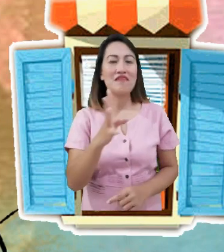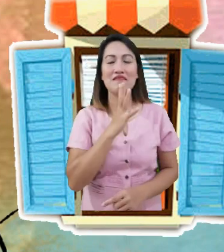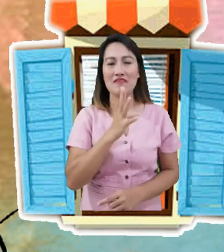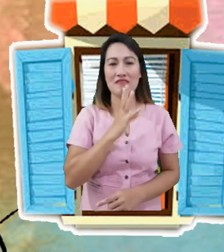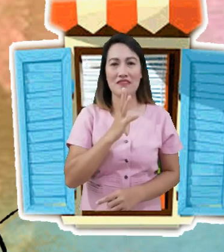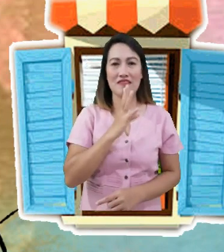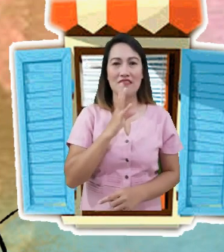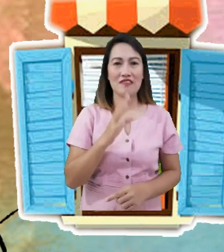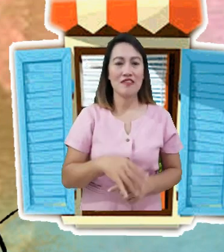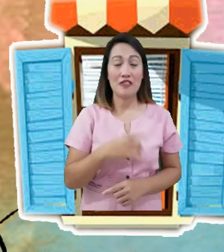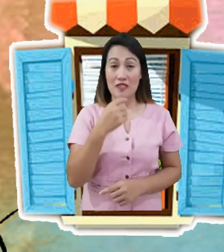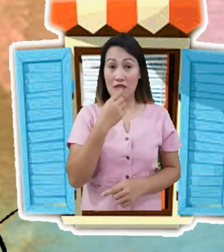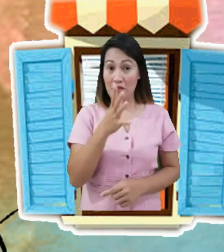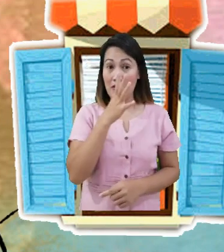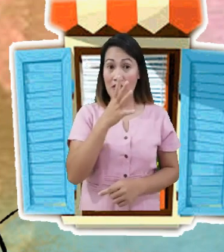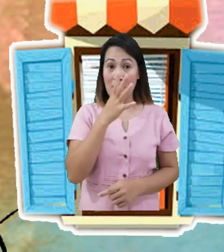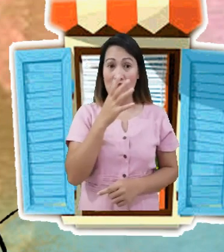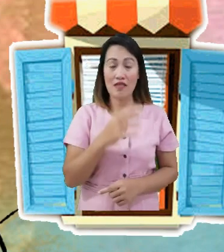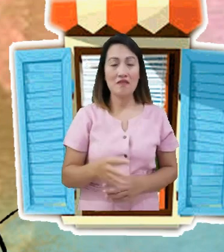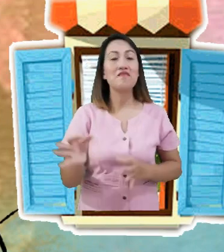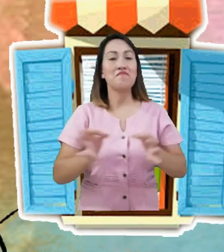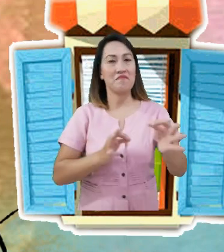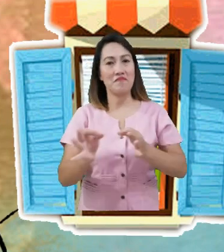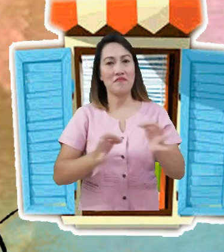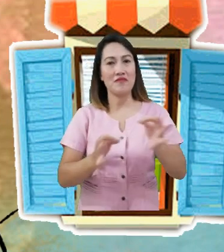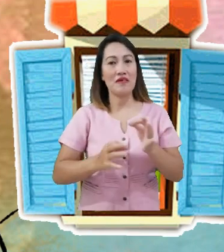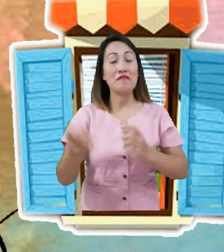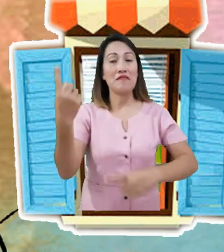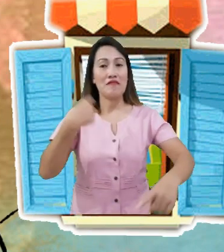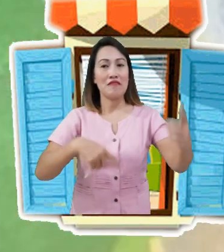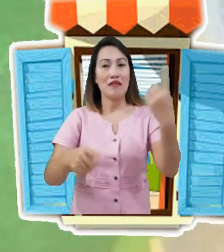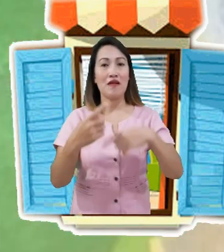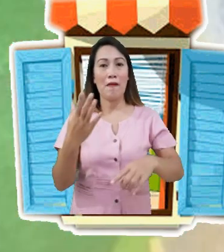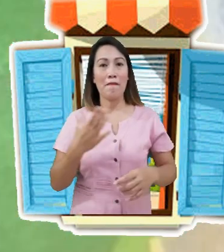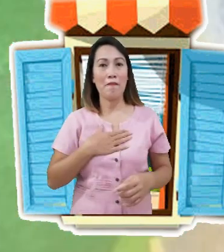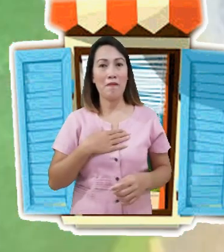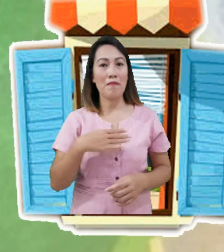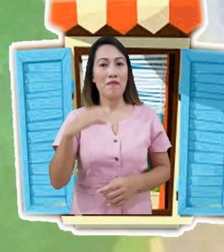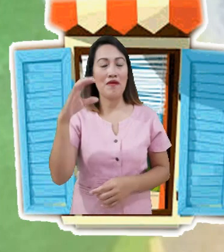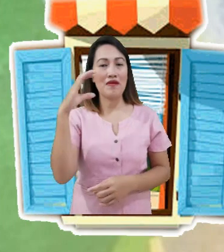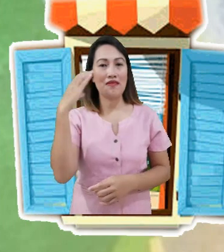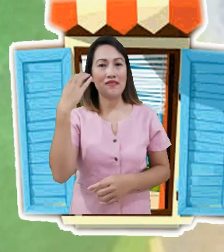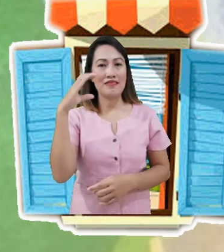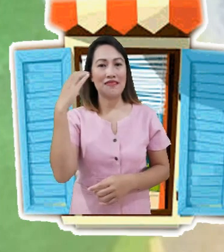ni nanay na nagpaliwanag ng isinenyas ng aking pinsan.